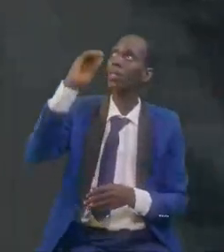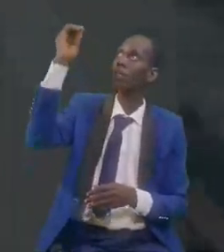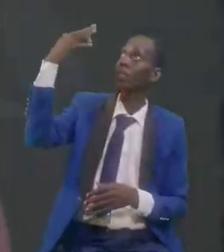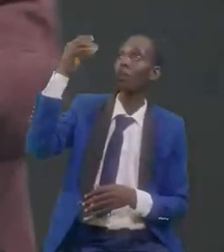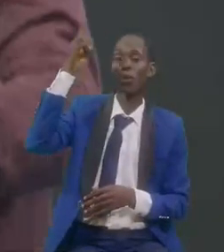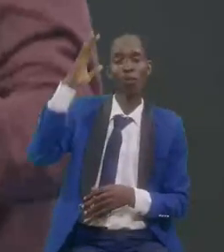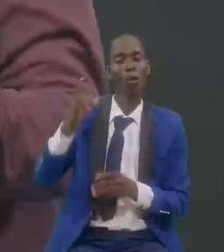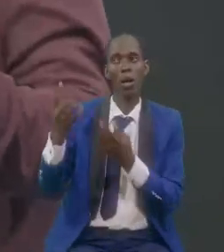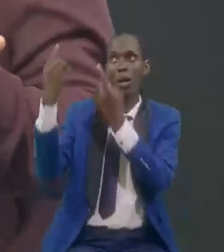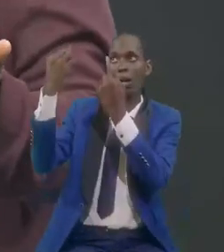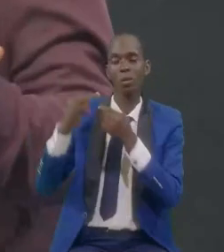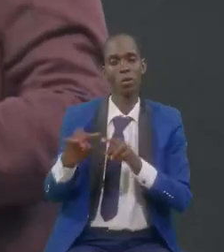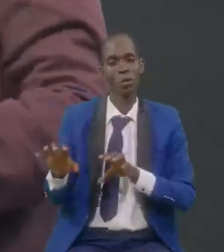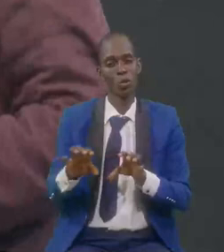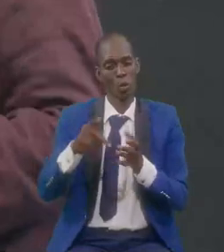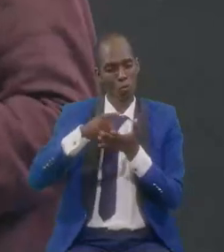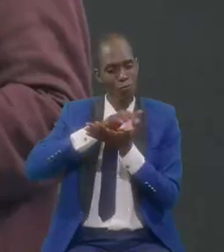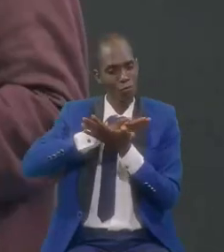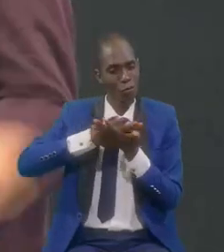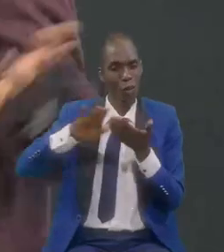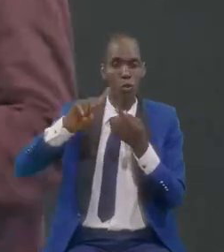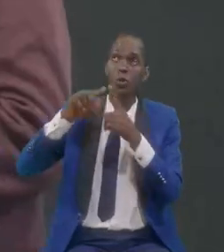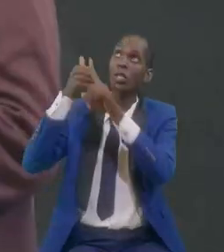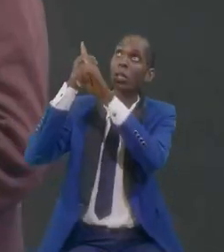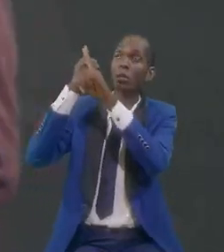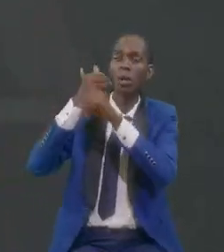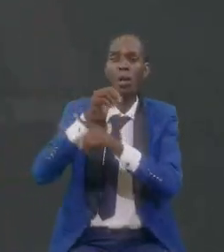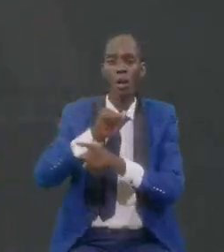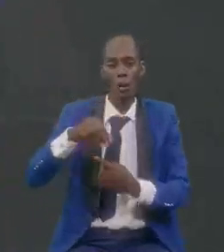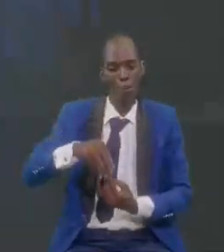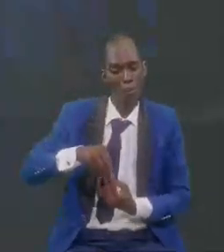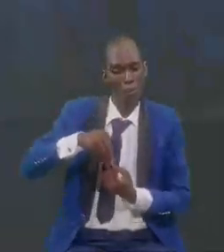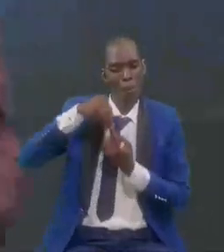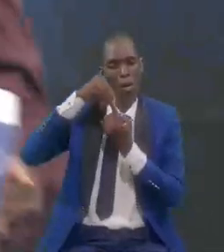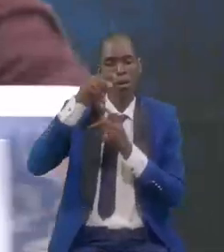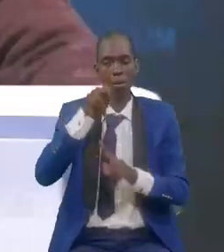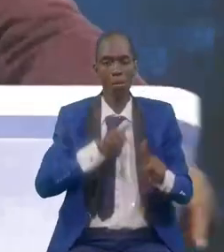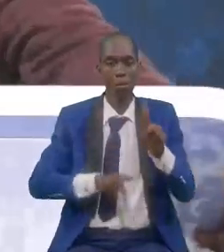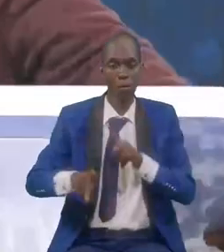faire. Pour se faire un peuple purifié